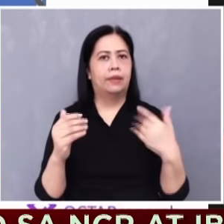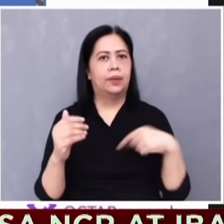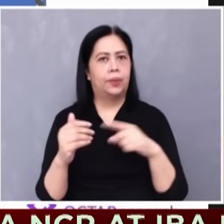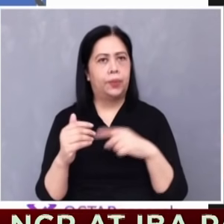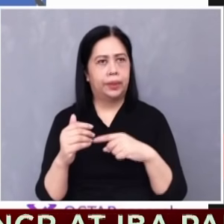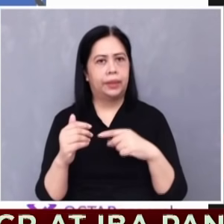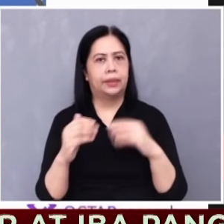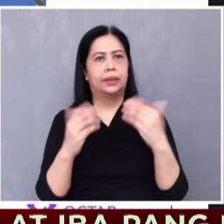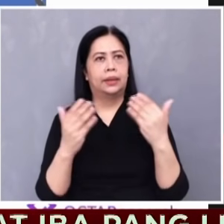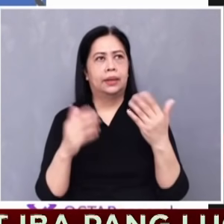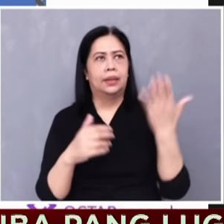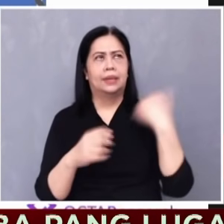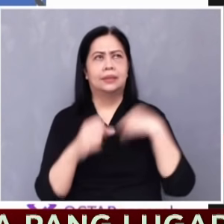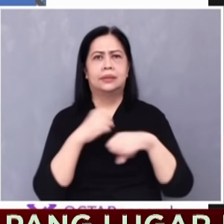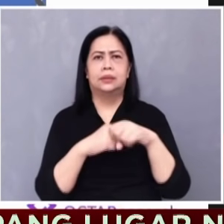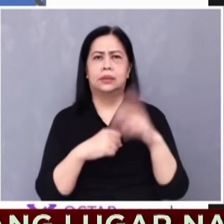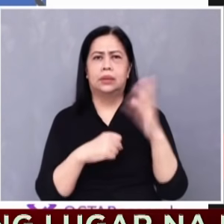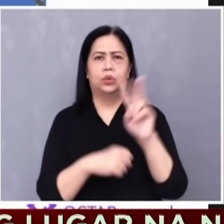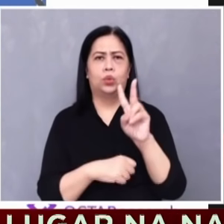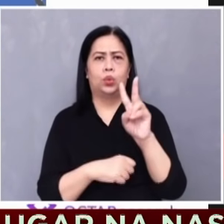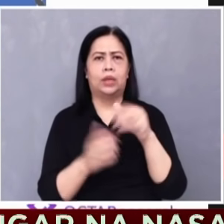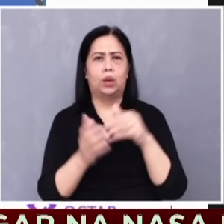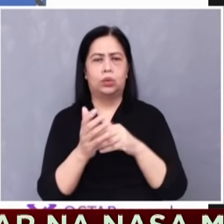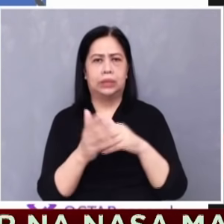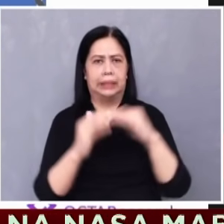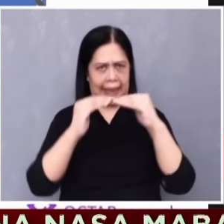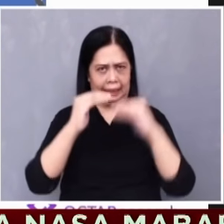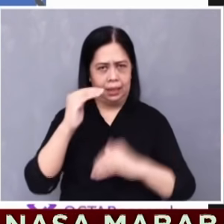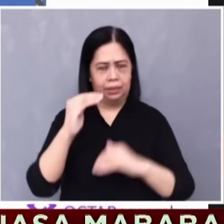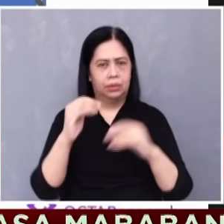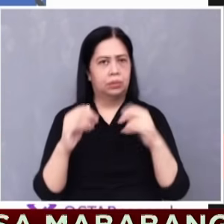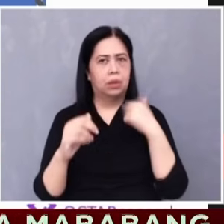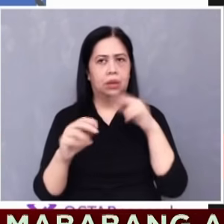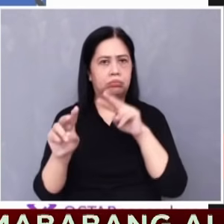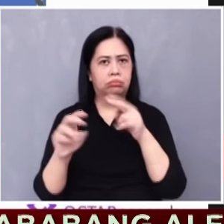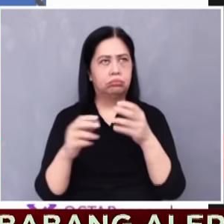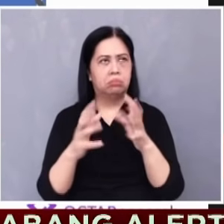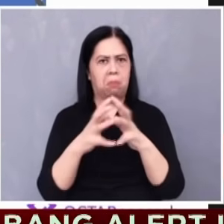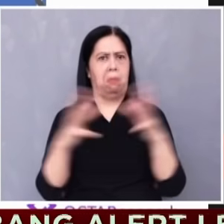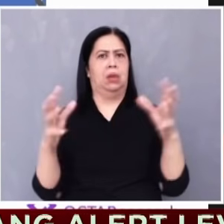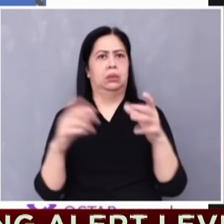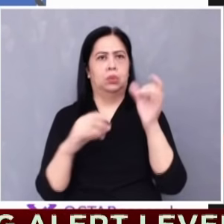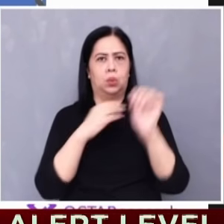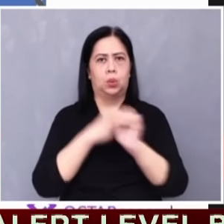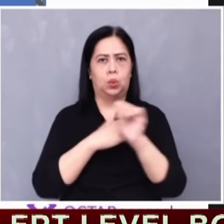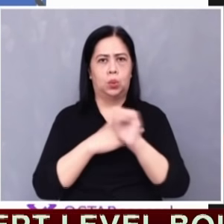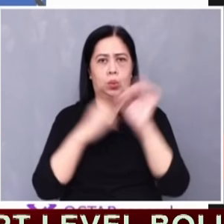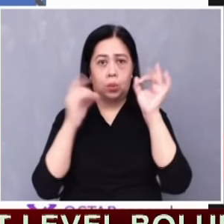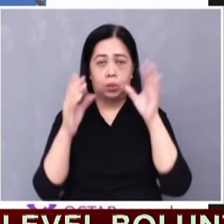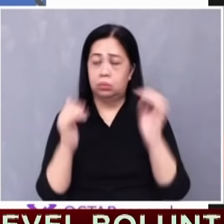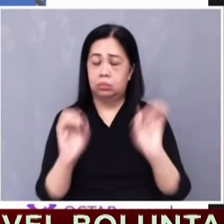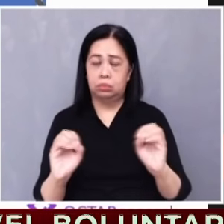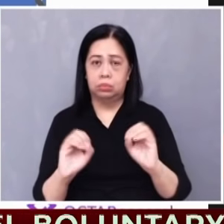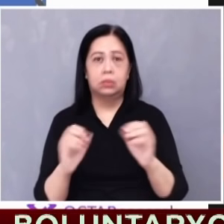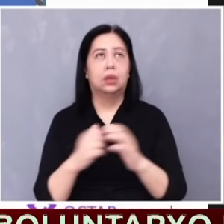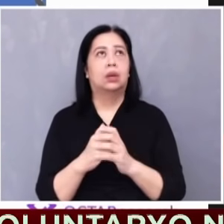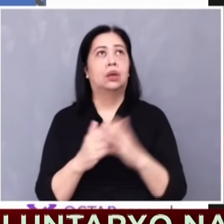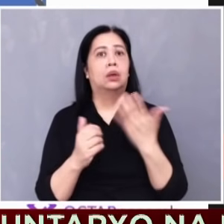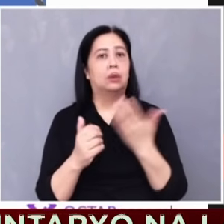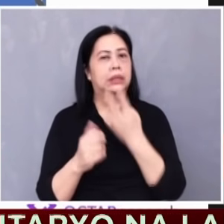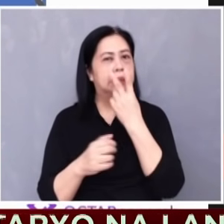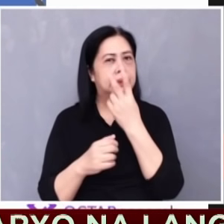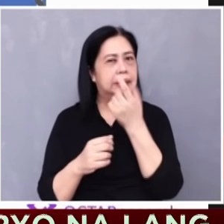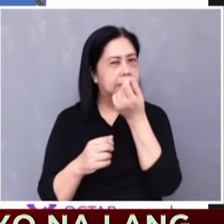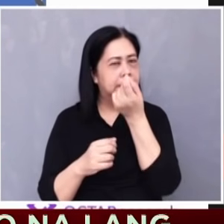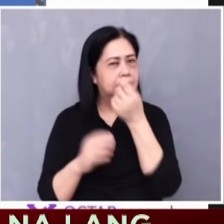year, around 2,000 cases per day. We're not seeing a significant threat right now. We may see upticks due